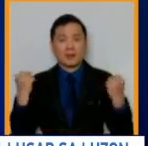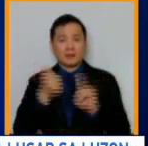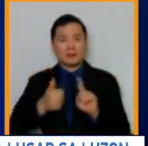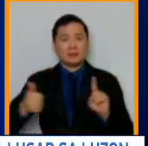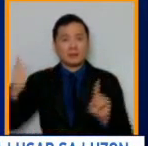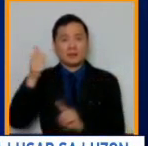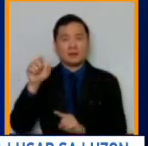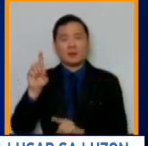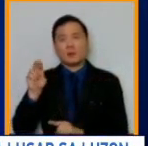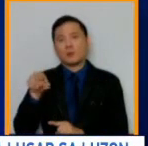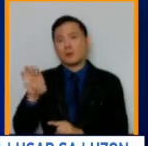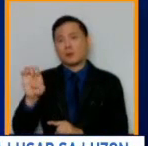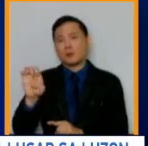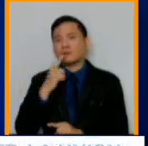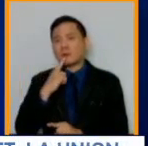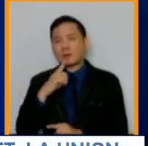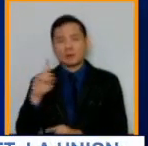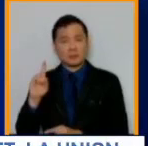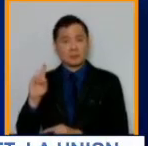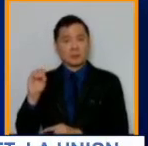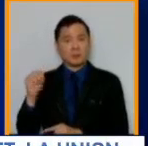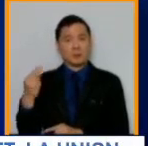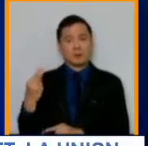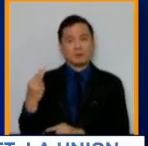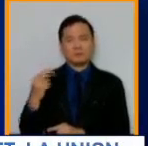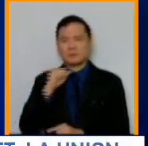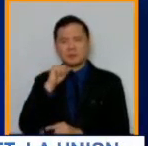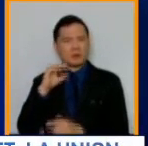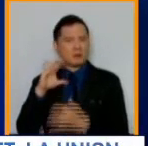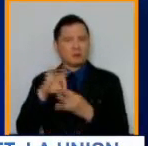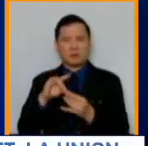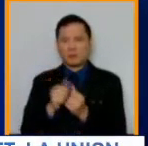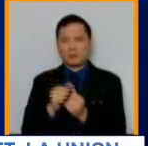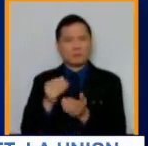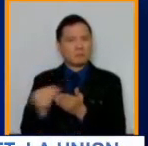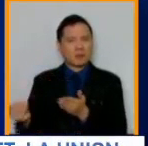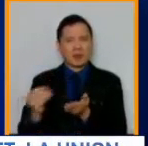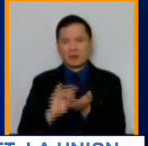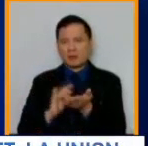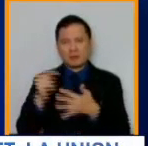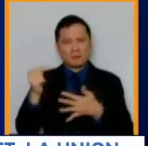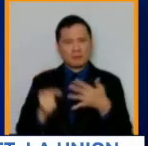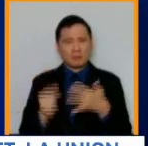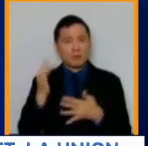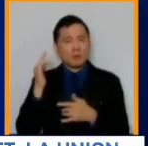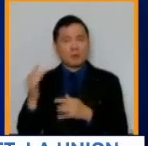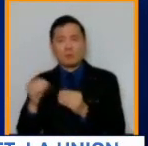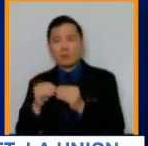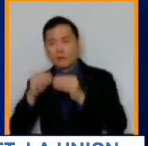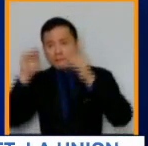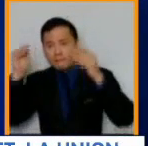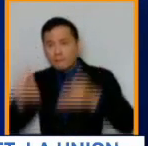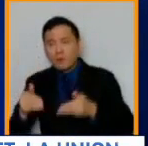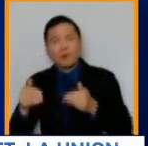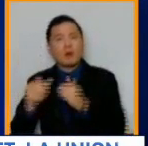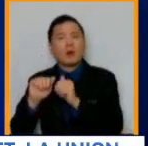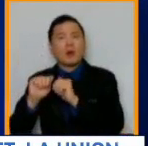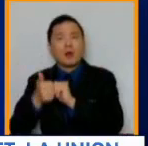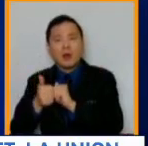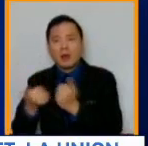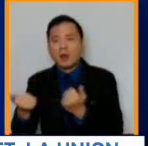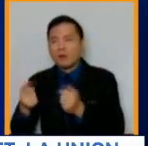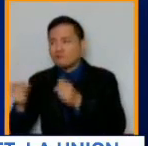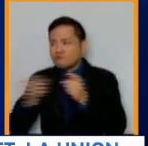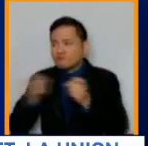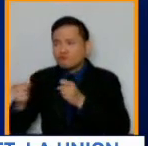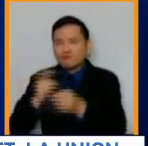ang DOH sa naging procurement dahil nakatutok daw sila noon sa medical na aspeto ng pandemic response. Handa raw sila